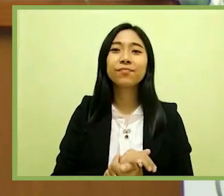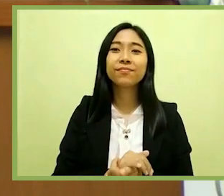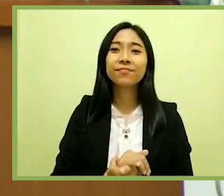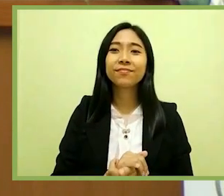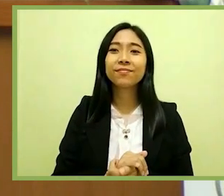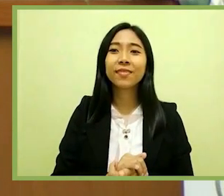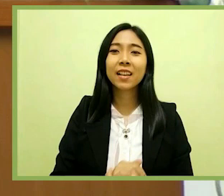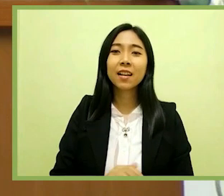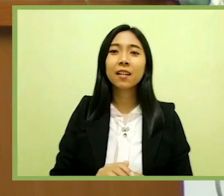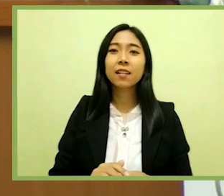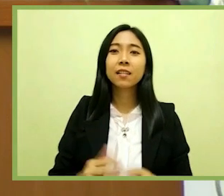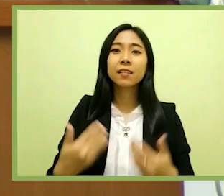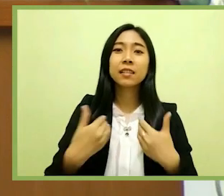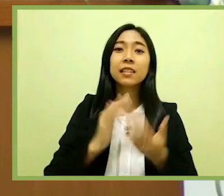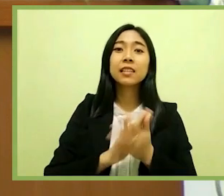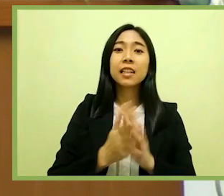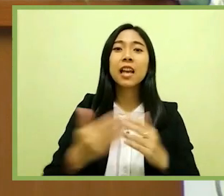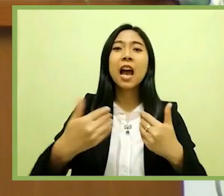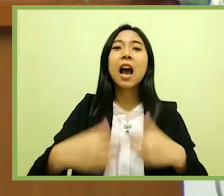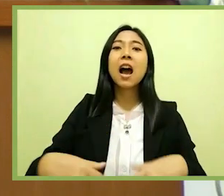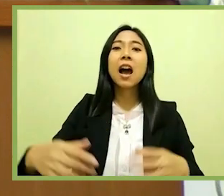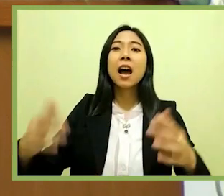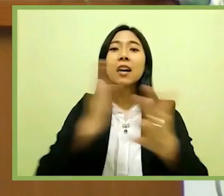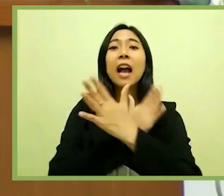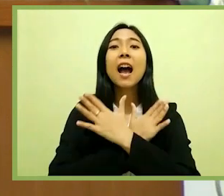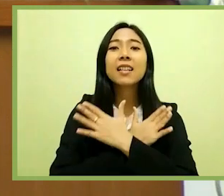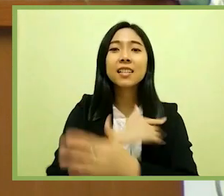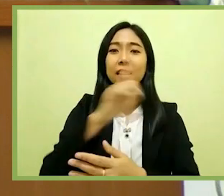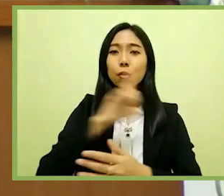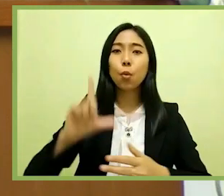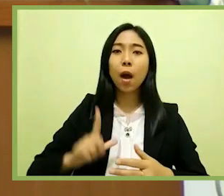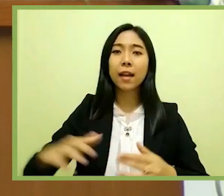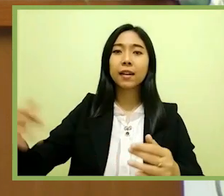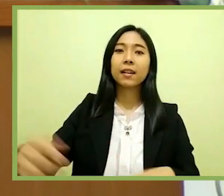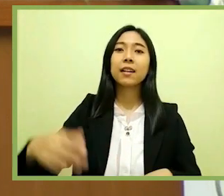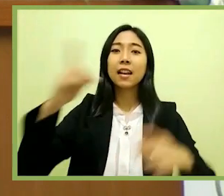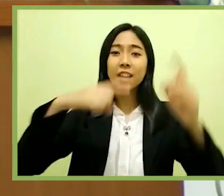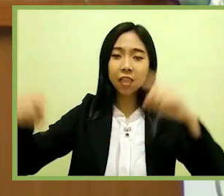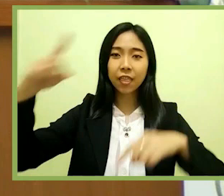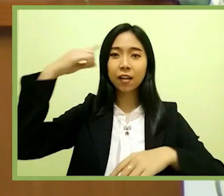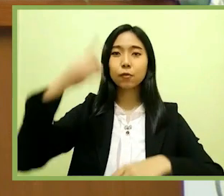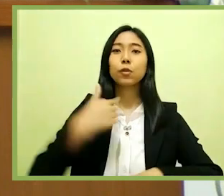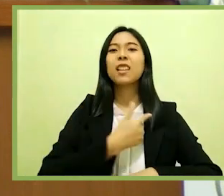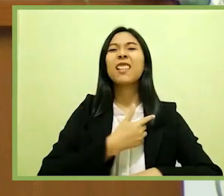Berita kebenaran tentang hadirnya cinta kasih ilahi bagi manusia yang lemah dan